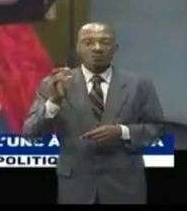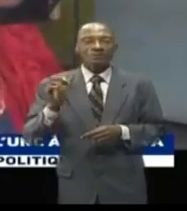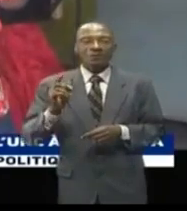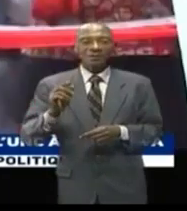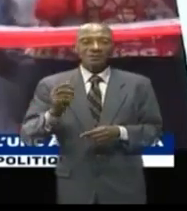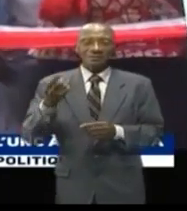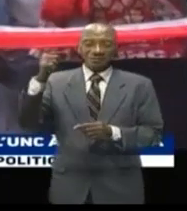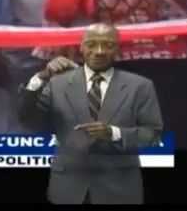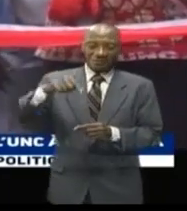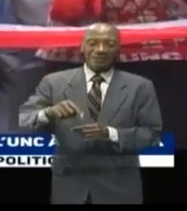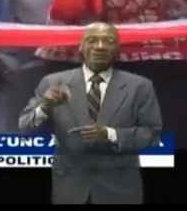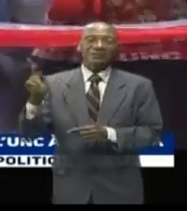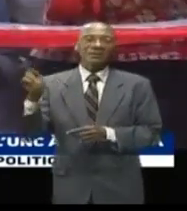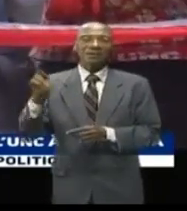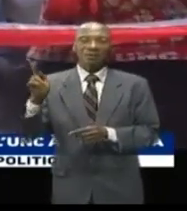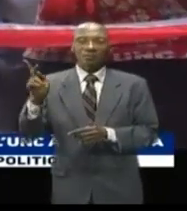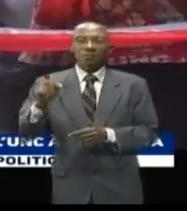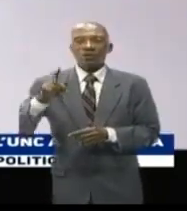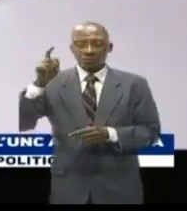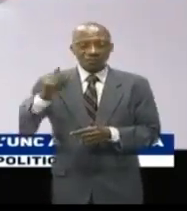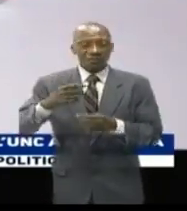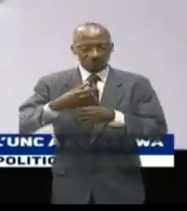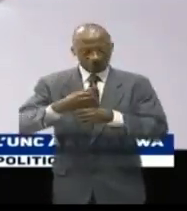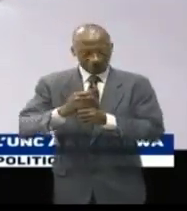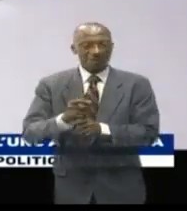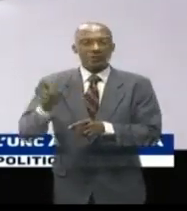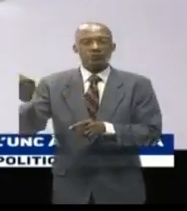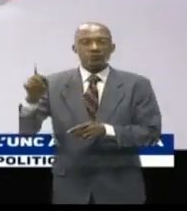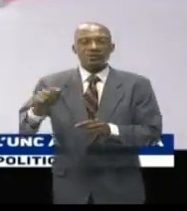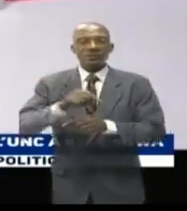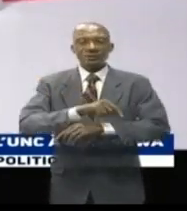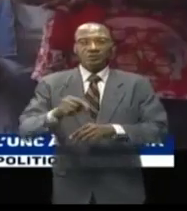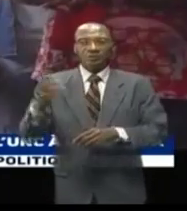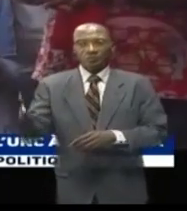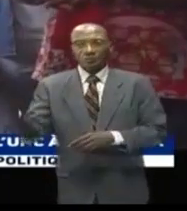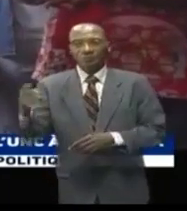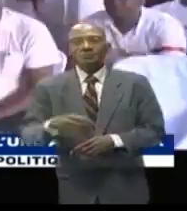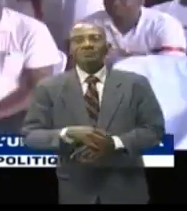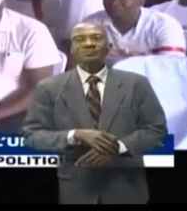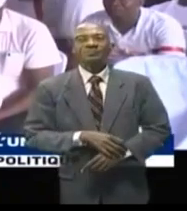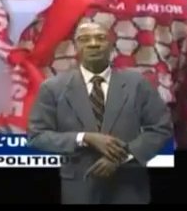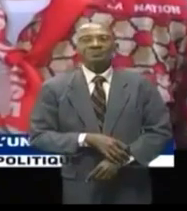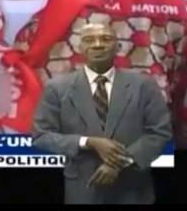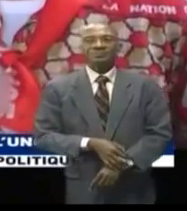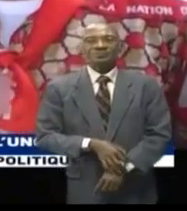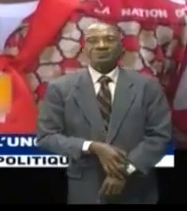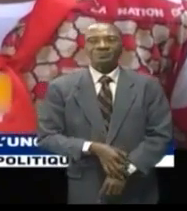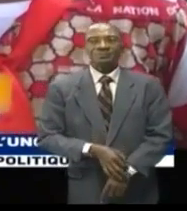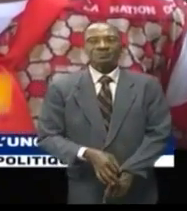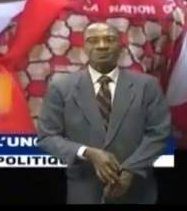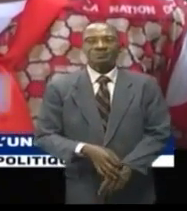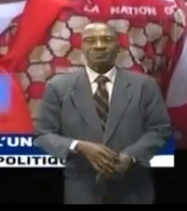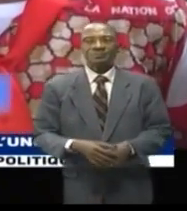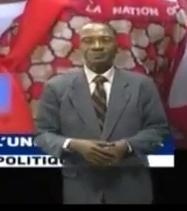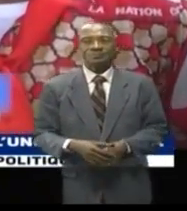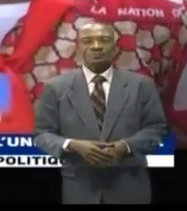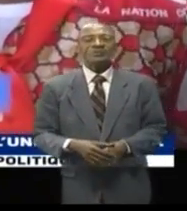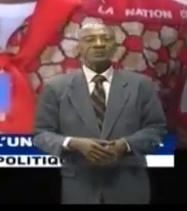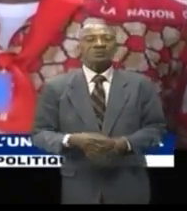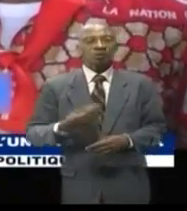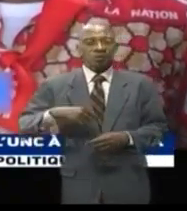maillot s'inscrit bel et bien dans la vision du président national de l'UNC vital cameramérique et je voudrais aussi profiter de